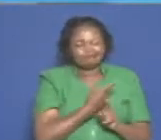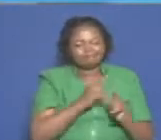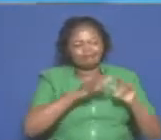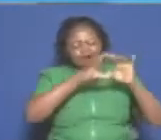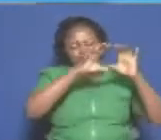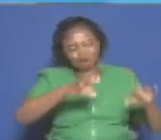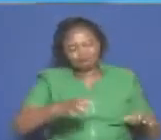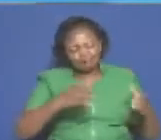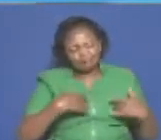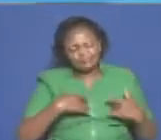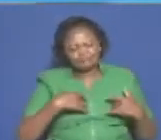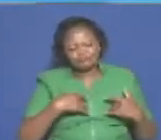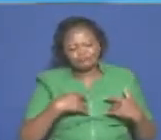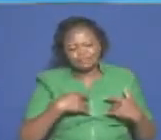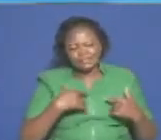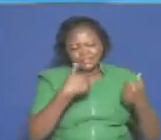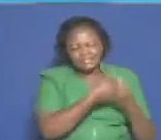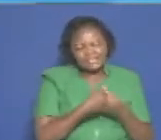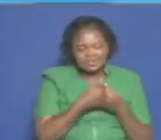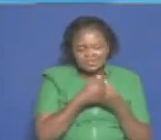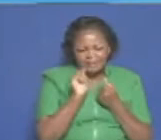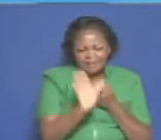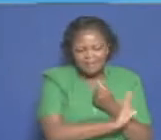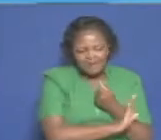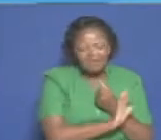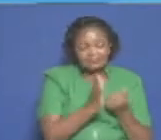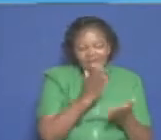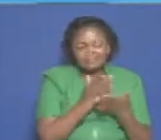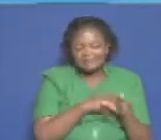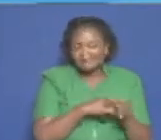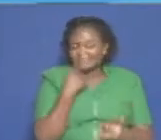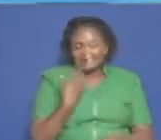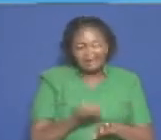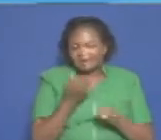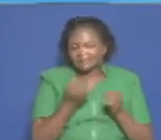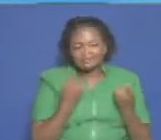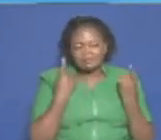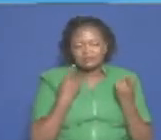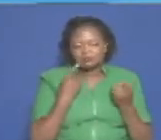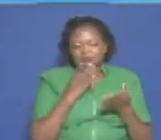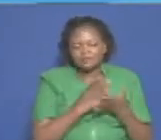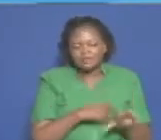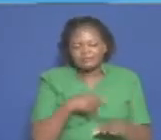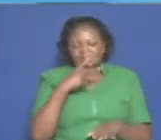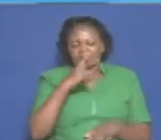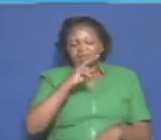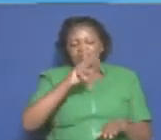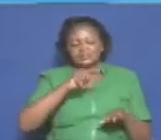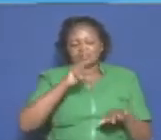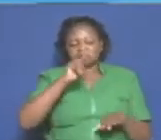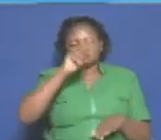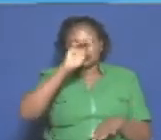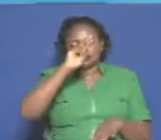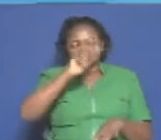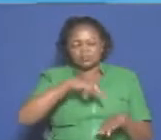na nyenzo zake, ni pana, ni ngumu saa zingine kuielewa. Unapata kwamba haswa pia katika bunge la kitaifa wamepata mara